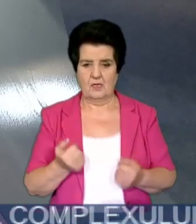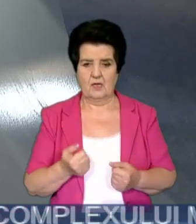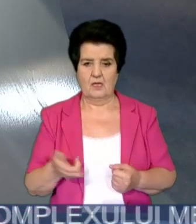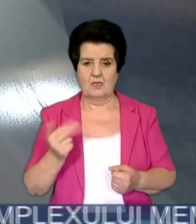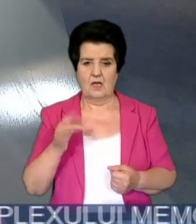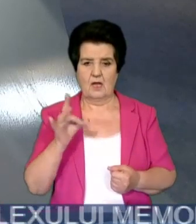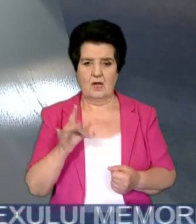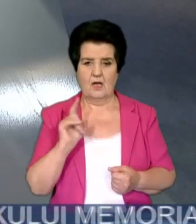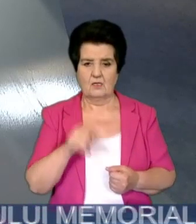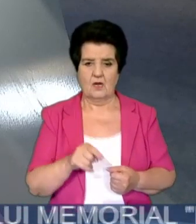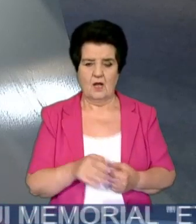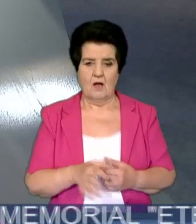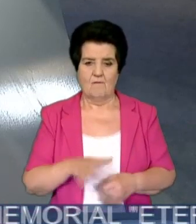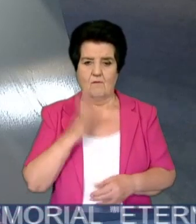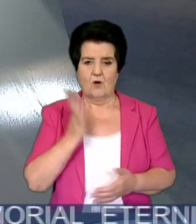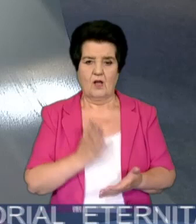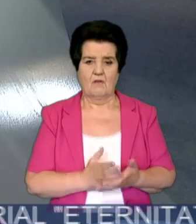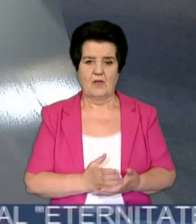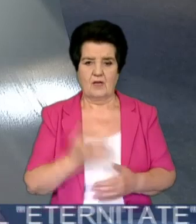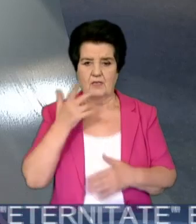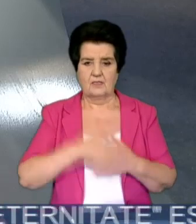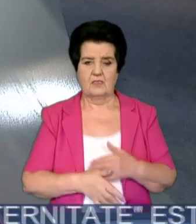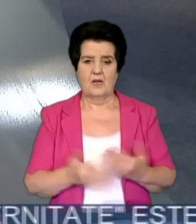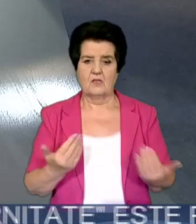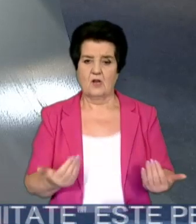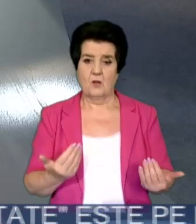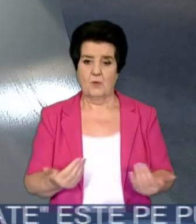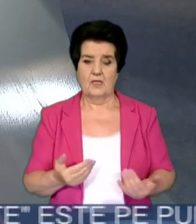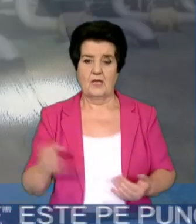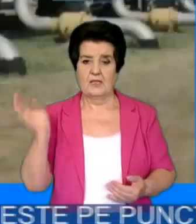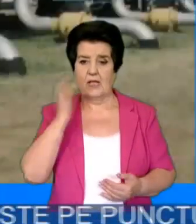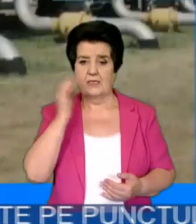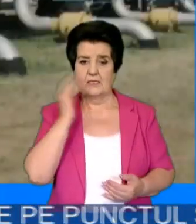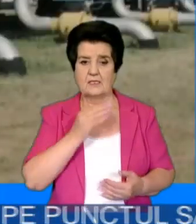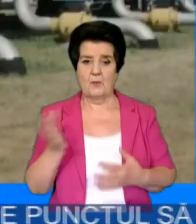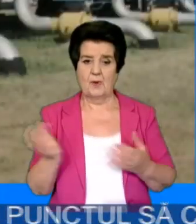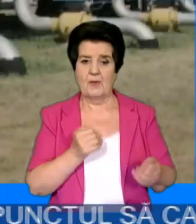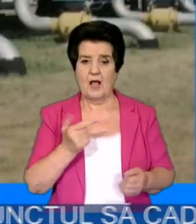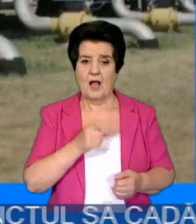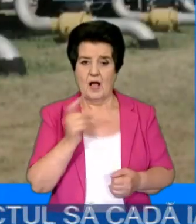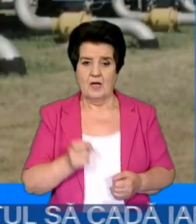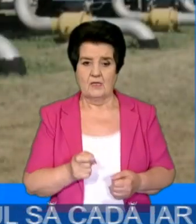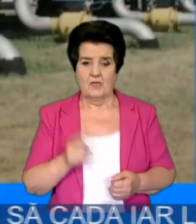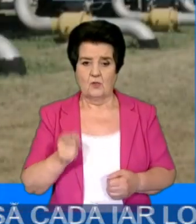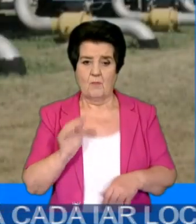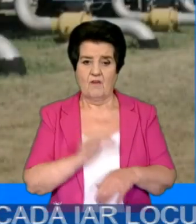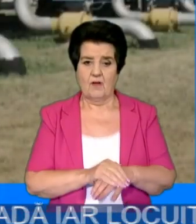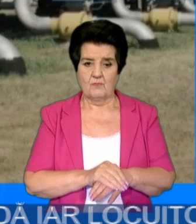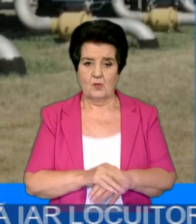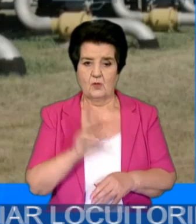acolo cel mai mult vor avea, ca să înțelegeți, la moment regiunea Transnistreană primește gaz numai din cauza faptului